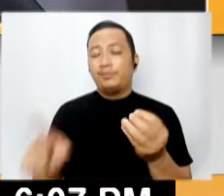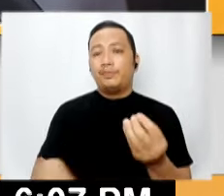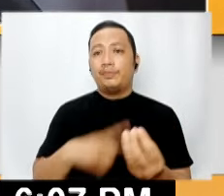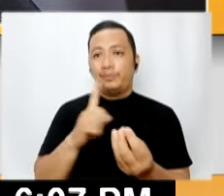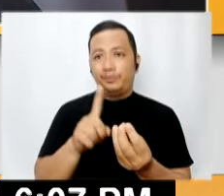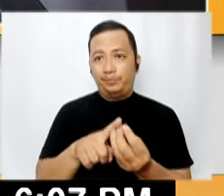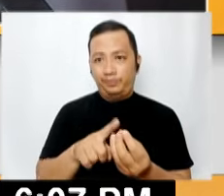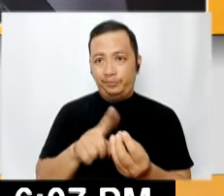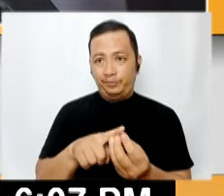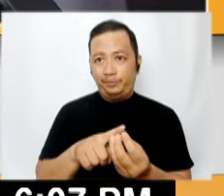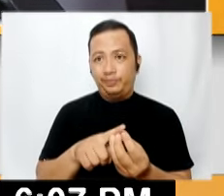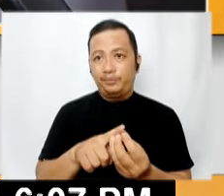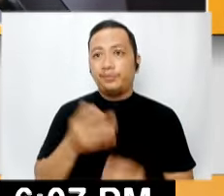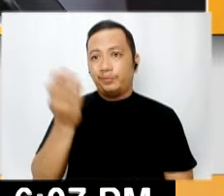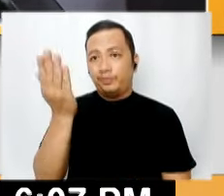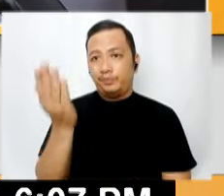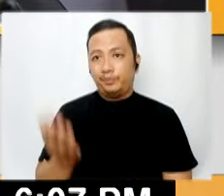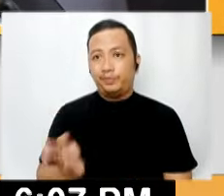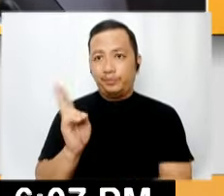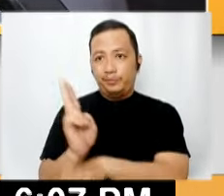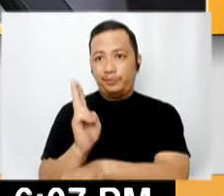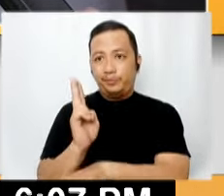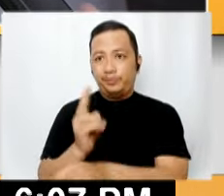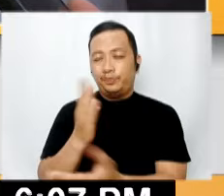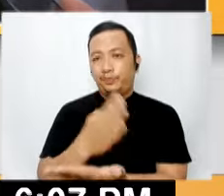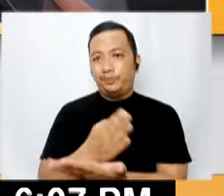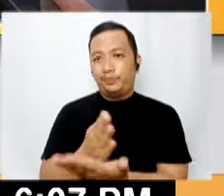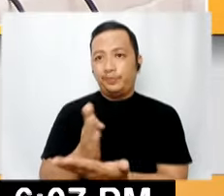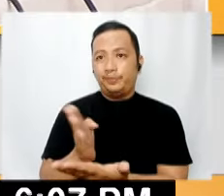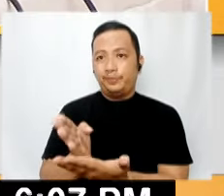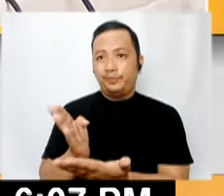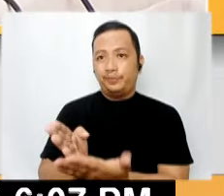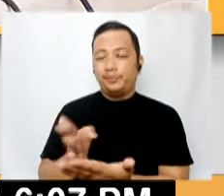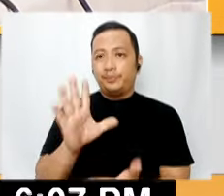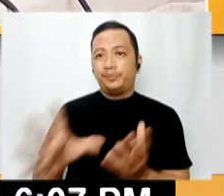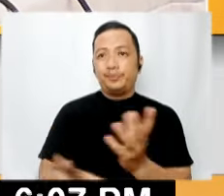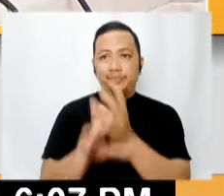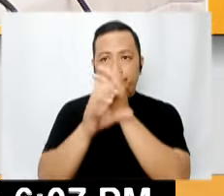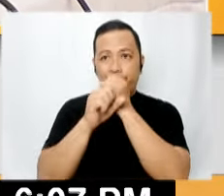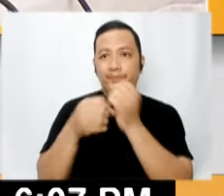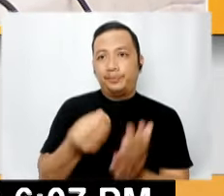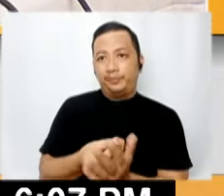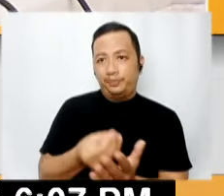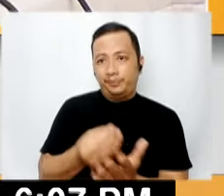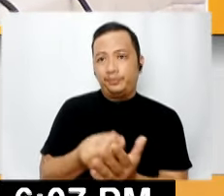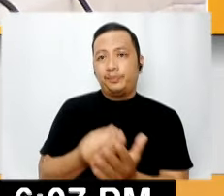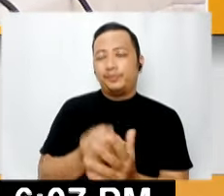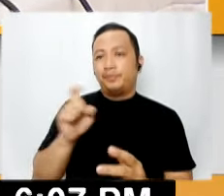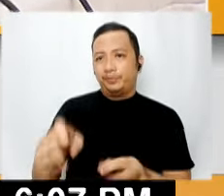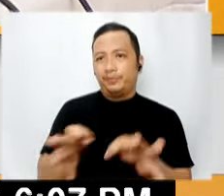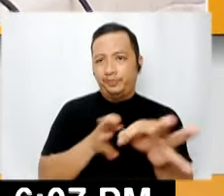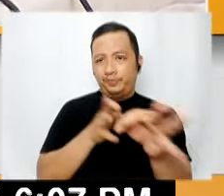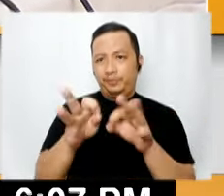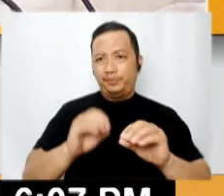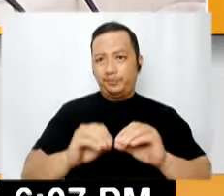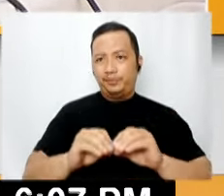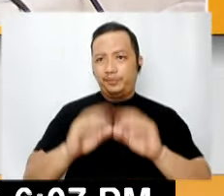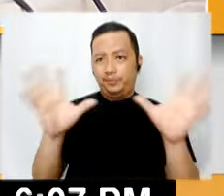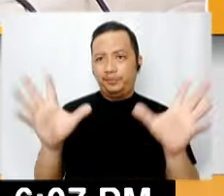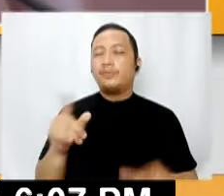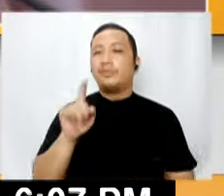kanyang paggamit ng pondo, ang kanyang confidential fund, sana ipaliwanag yan ng maayos. Yun lang naman yung hinihingi